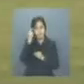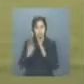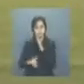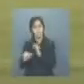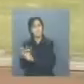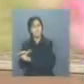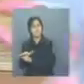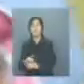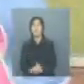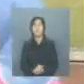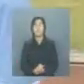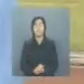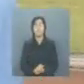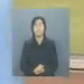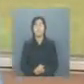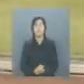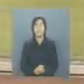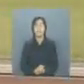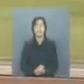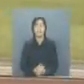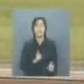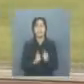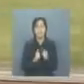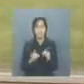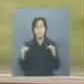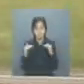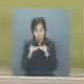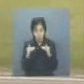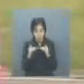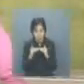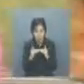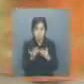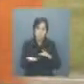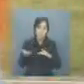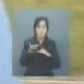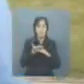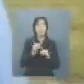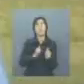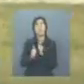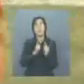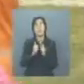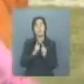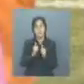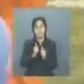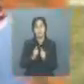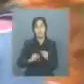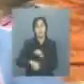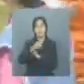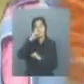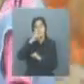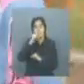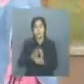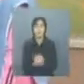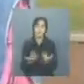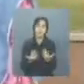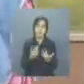้นัดสุดท้ายของ BBCU เล่นเพียงแค่เสมอกับ Air Force จะได้สิทธิ์เลื่อนชั้นขึ้นไปเล่นในสปอนเซอร์ไทยพรีเมียร์ลีกทันทีค่ะโดยไม่ต้องรอดูผล